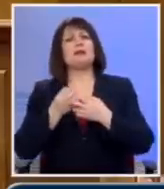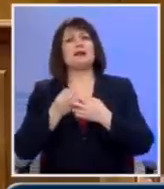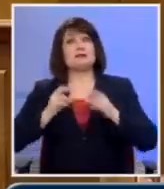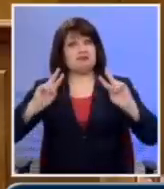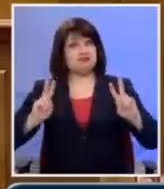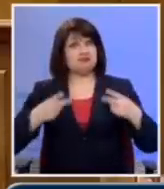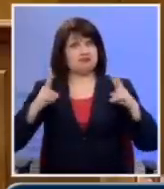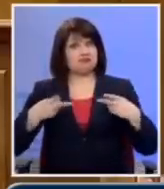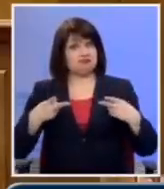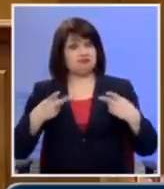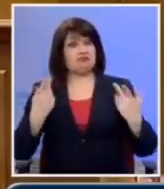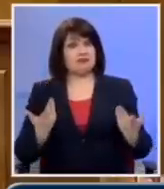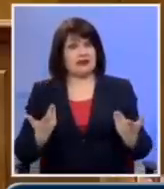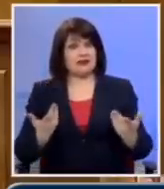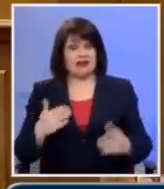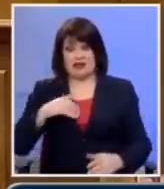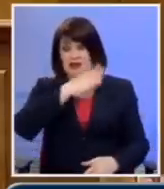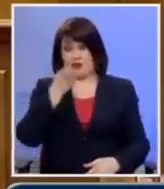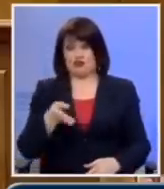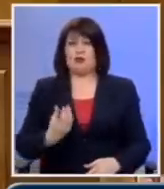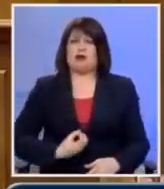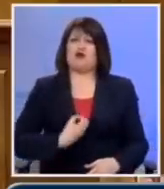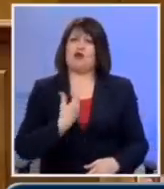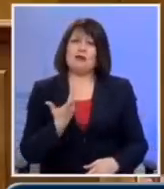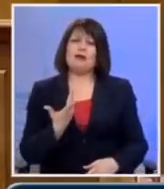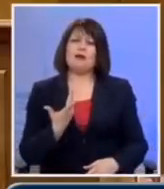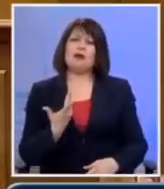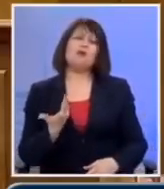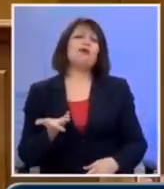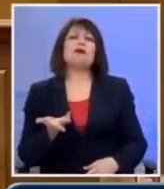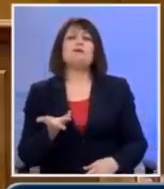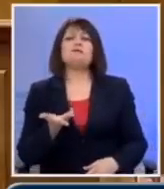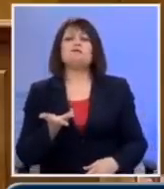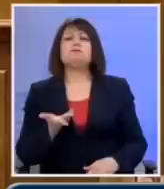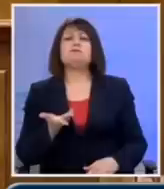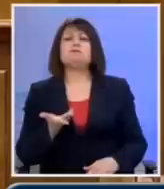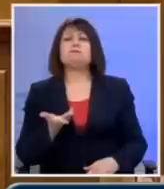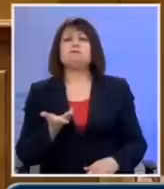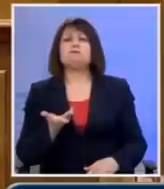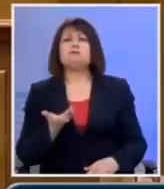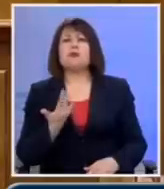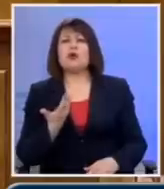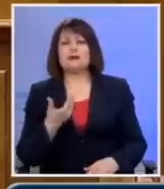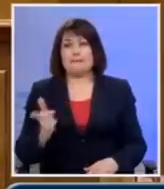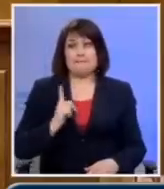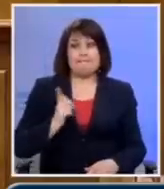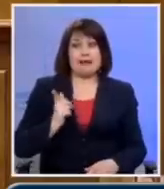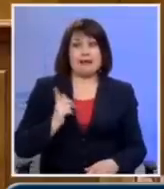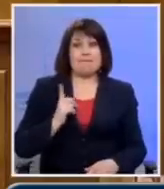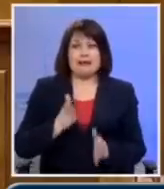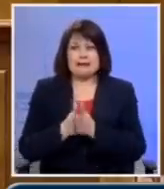αποκάλυψη. Μέχρι τα τώρα είχαμε την αίσθηση ότι παραμονεύεται καρτερικά στη